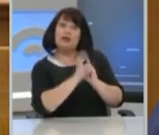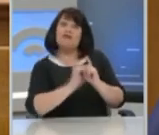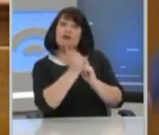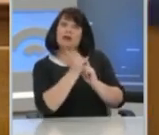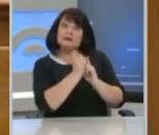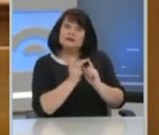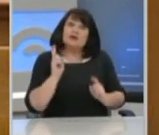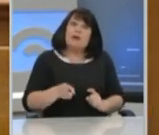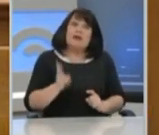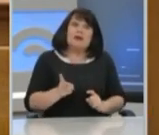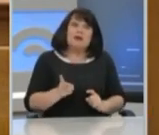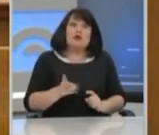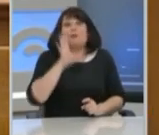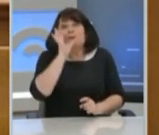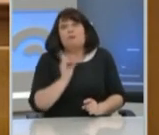κίνδυνο.